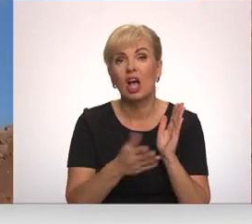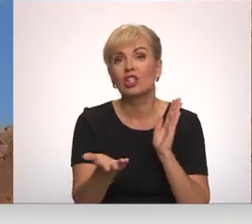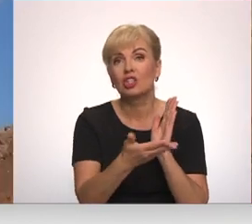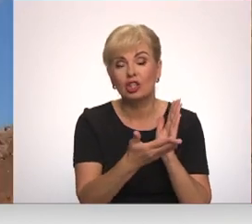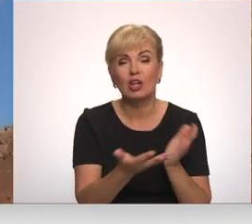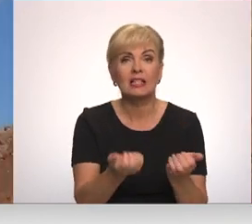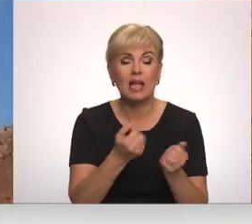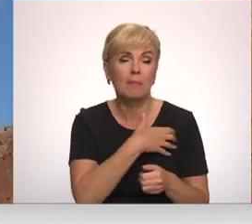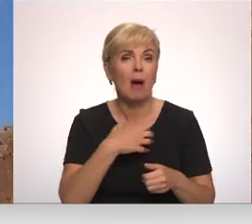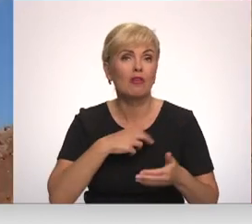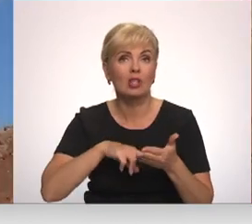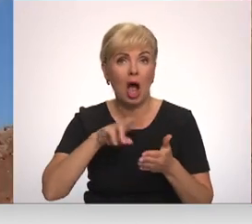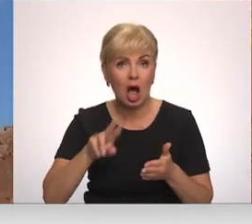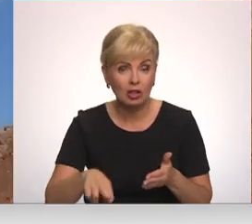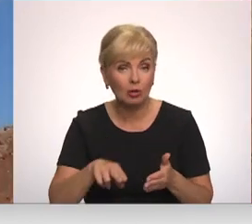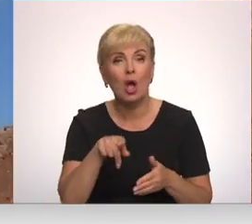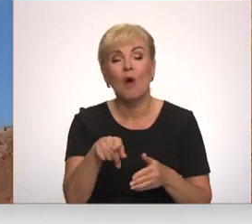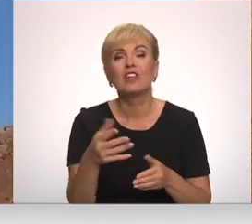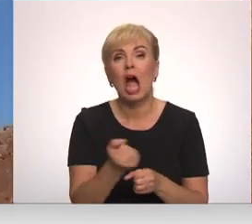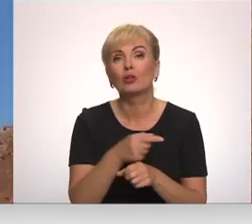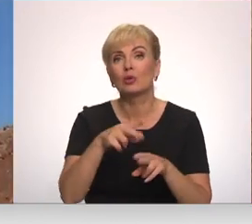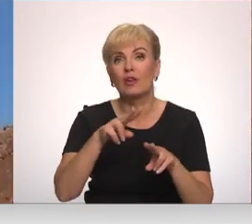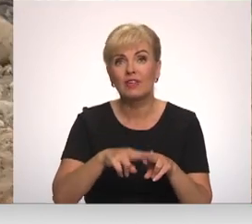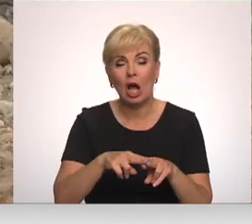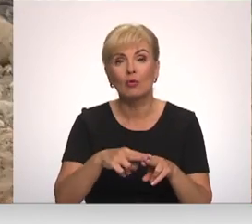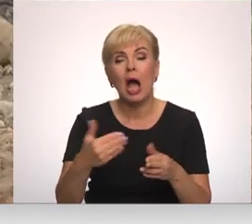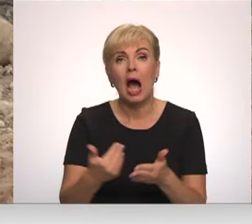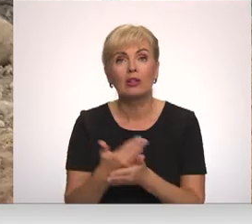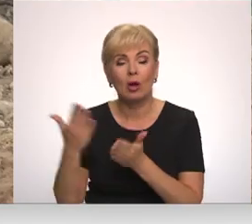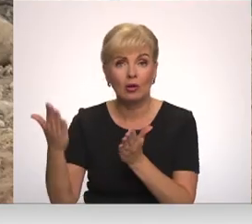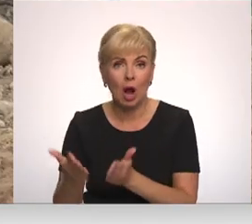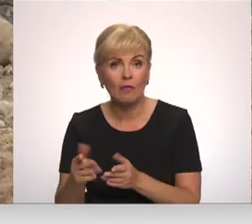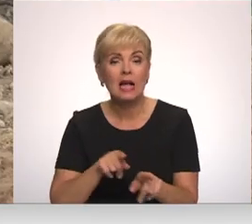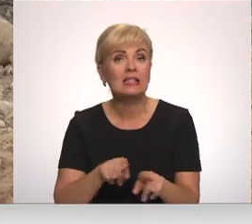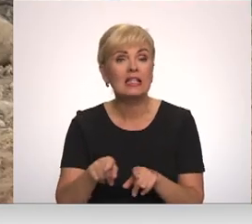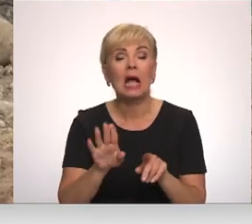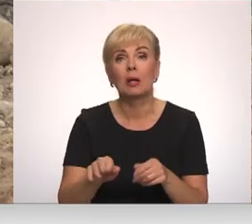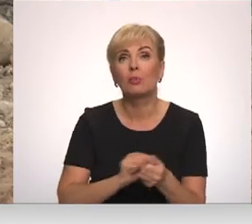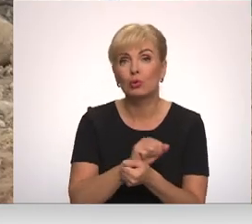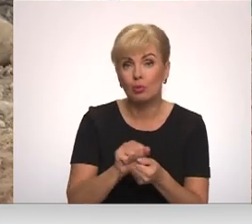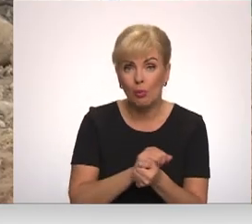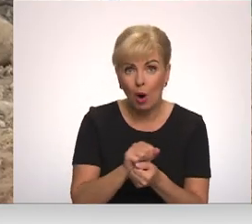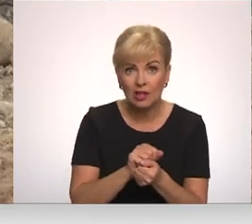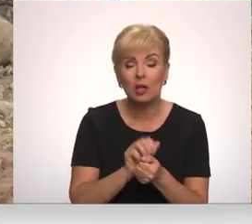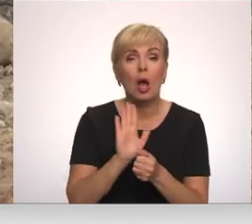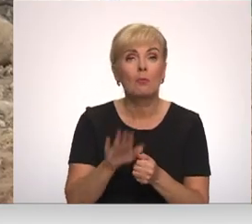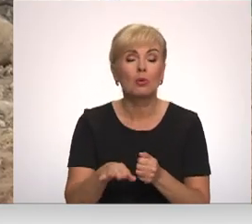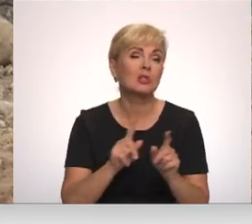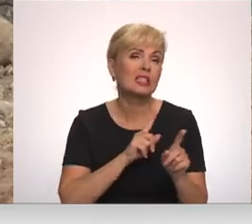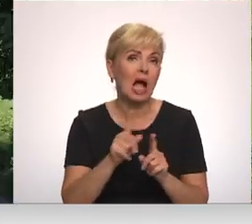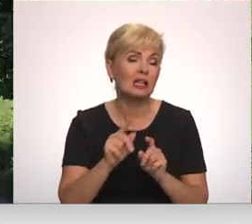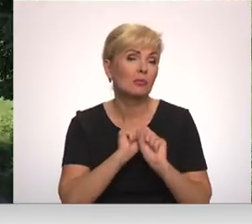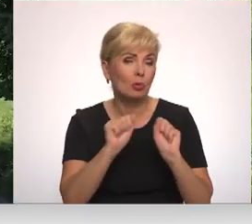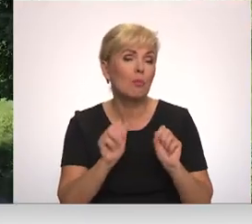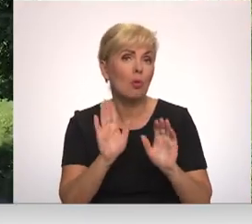atļauja. Kokus jāizcērt, jo tie atrodas vietā, kur atjaunojot grāvi, koku saknes tiks bojātas, tiek kaltīs un kļūst satiksmes drošībai